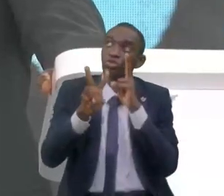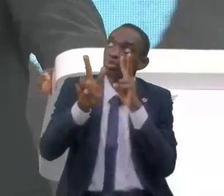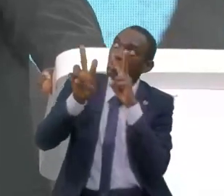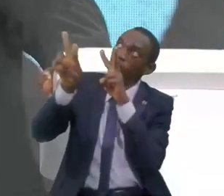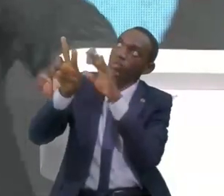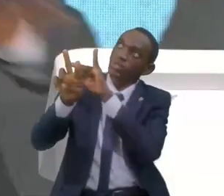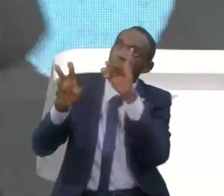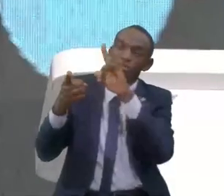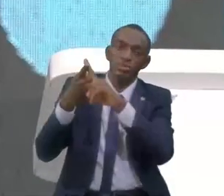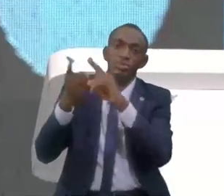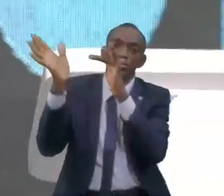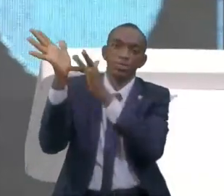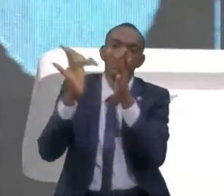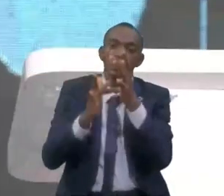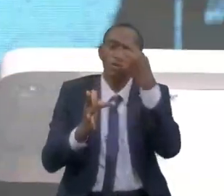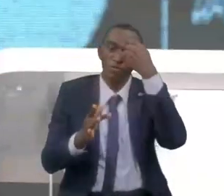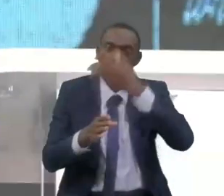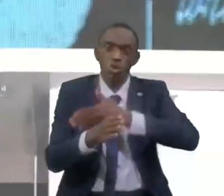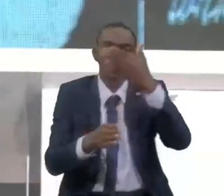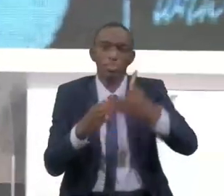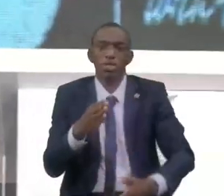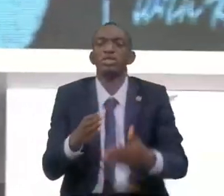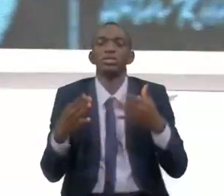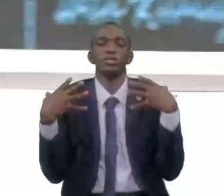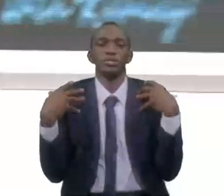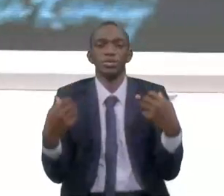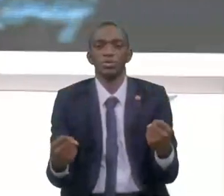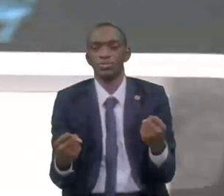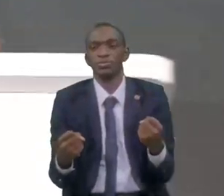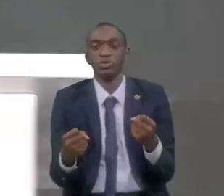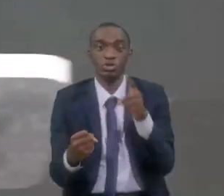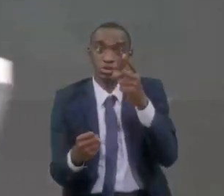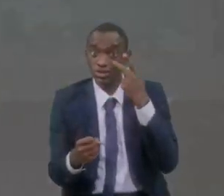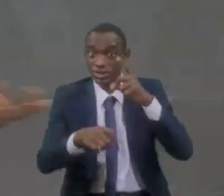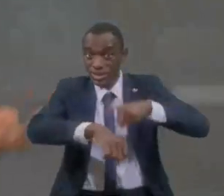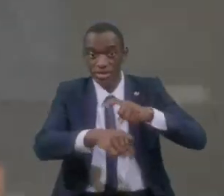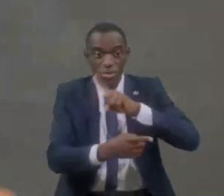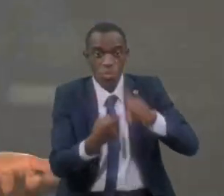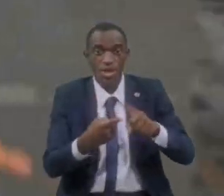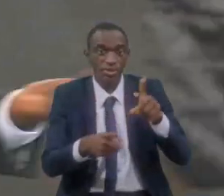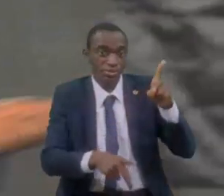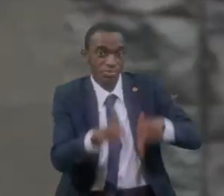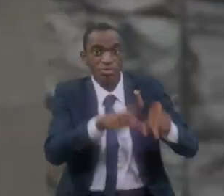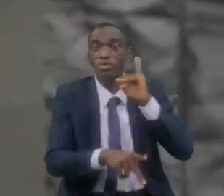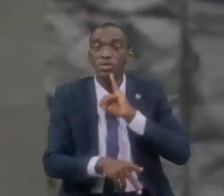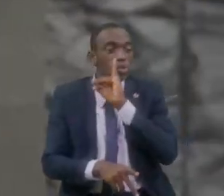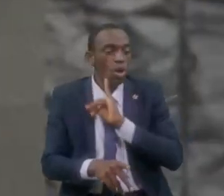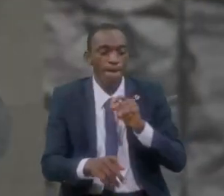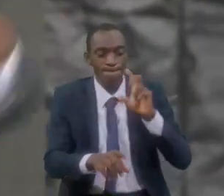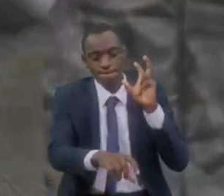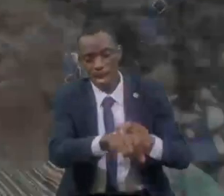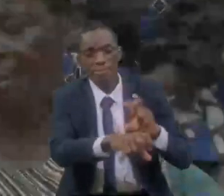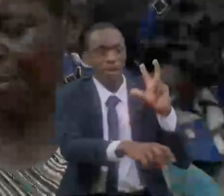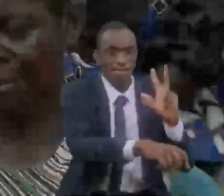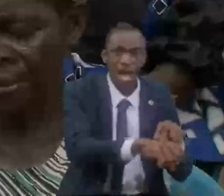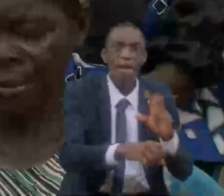les regards sur Jésus pour la guérison totale. Vous voyez, quand ces gens-là étaient mordus par ces serpents, ils sont venus à Moïse pour